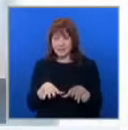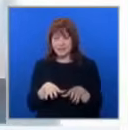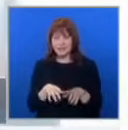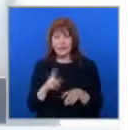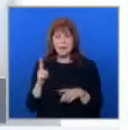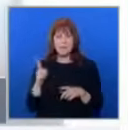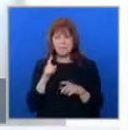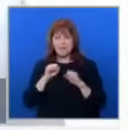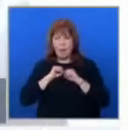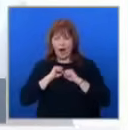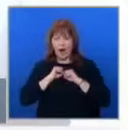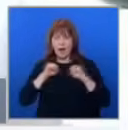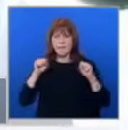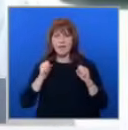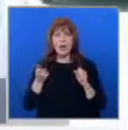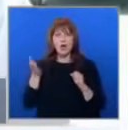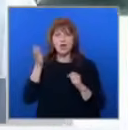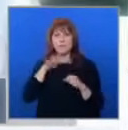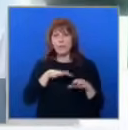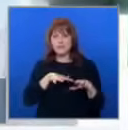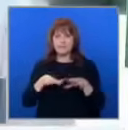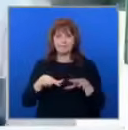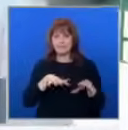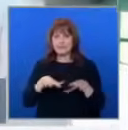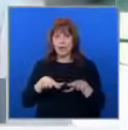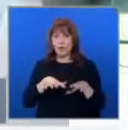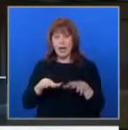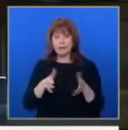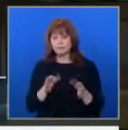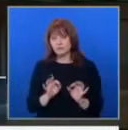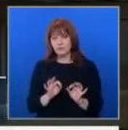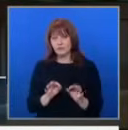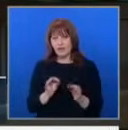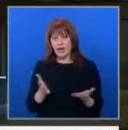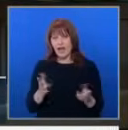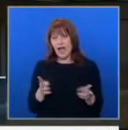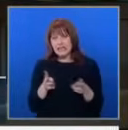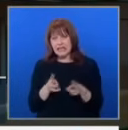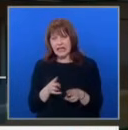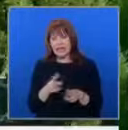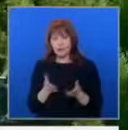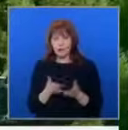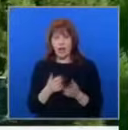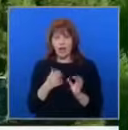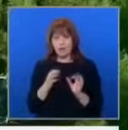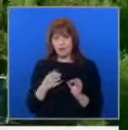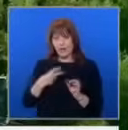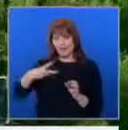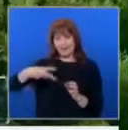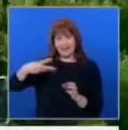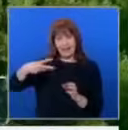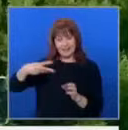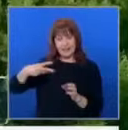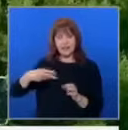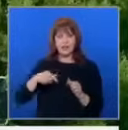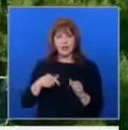гръмна някакси и после затреси. И това е. Кратко беше. Бях точно на третия етаж и